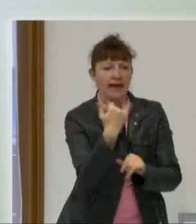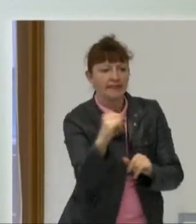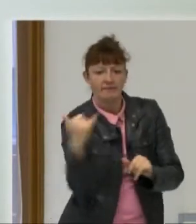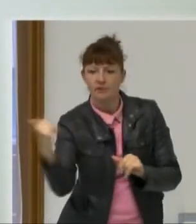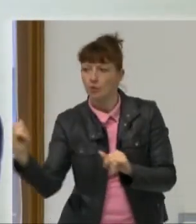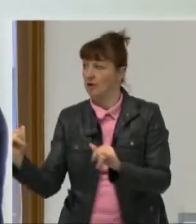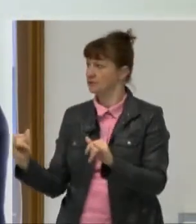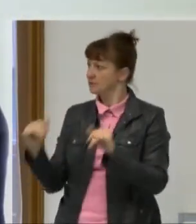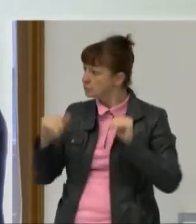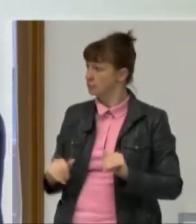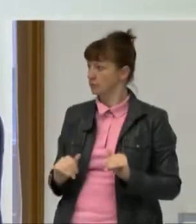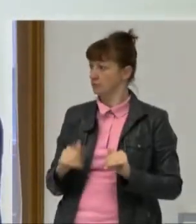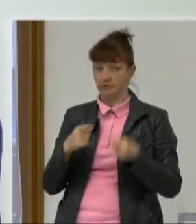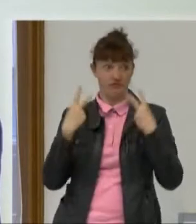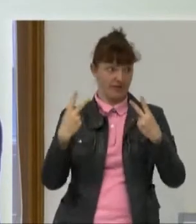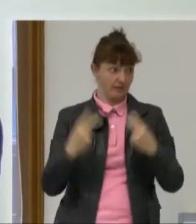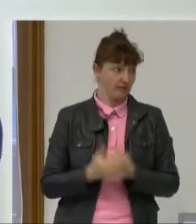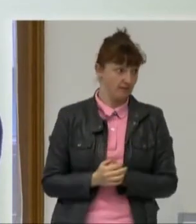werden muss.